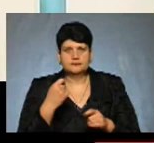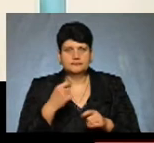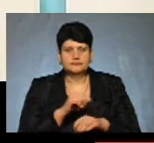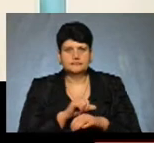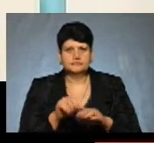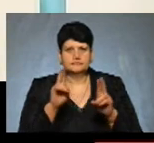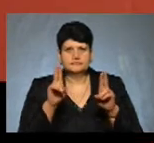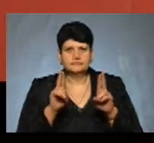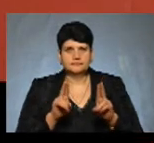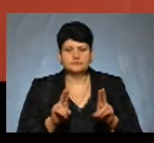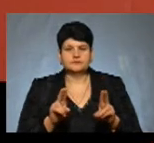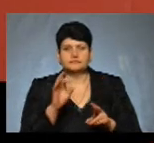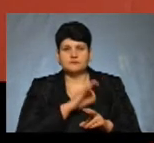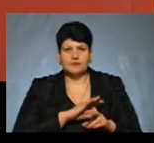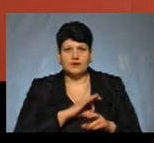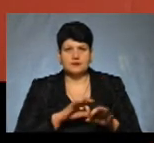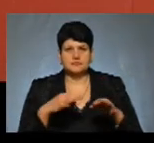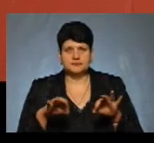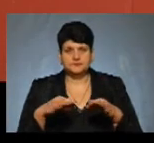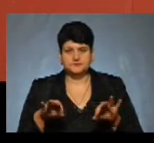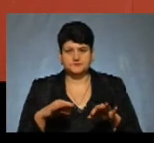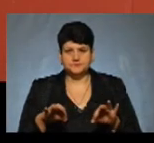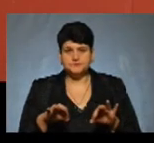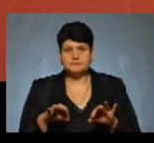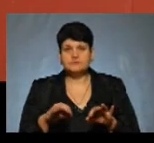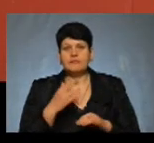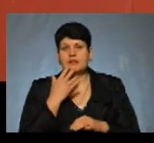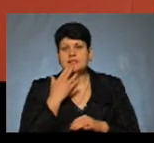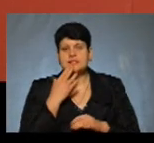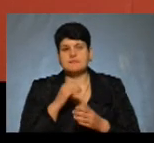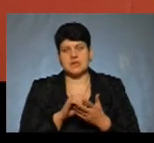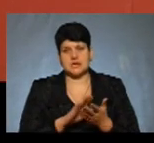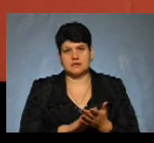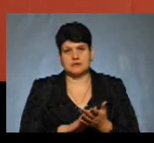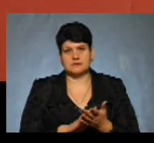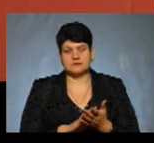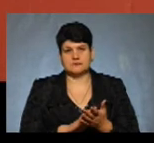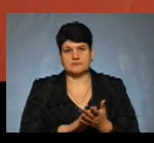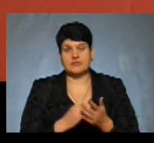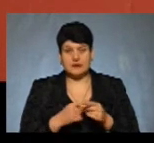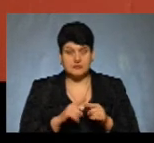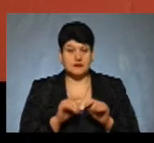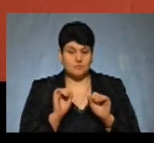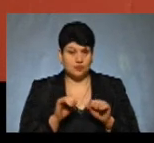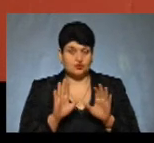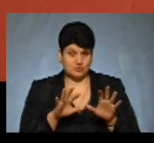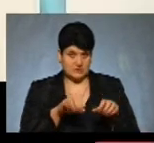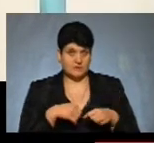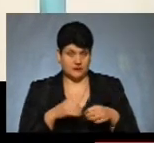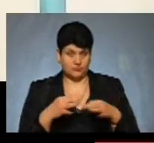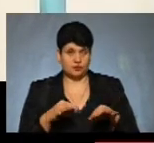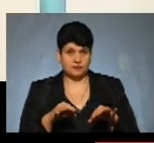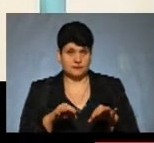правил при користуванні даним транспортним засобом на іноземній реєстрації. Тобто це навіть може бути вилучення автомобіля?